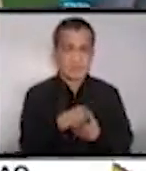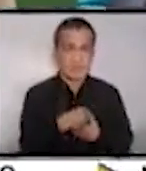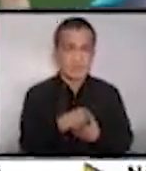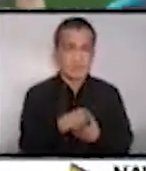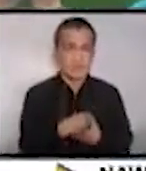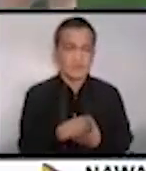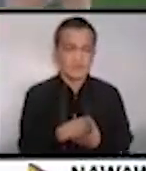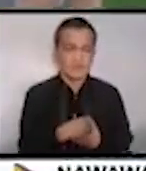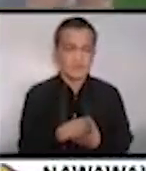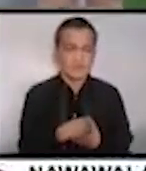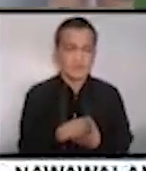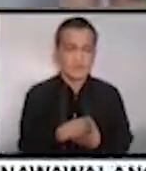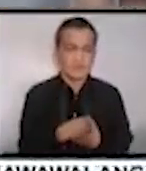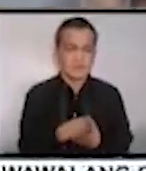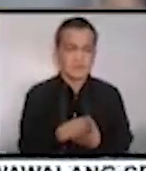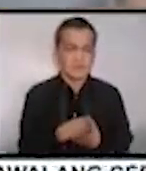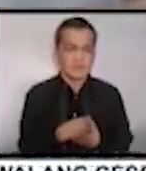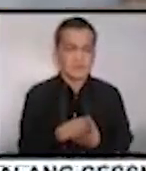ay